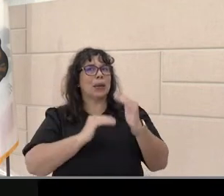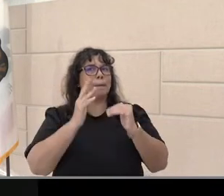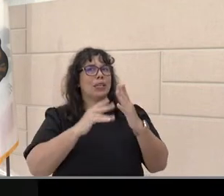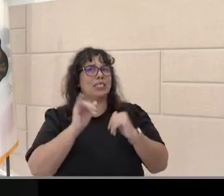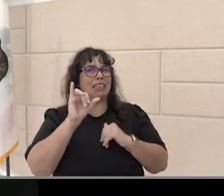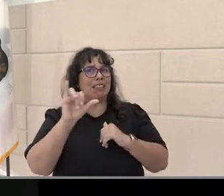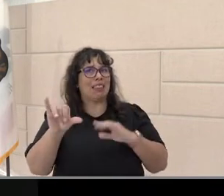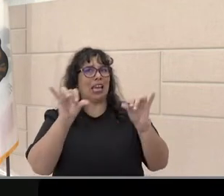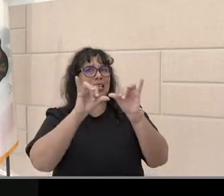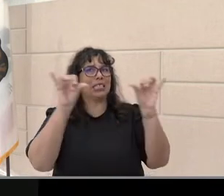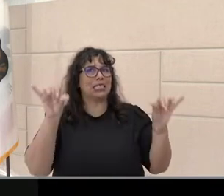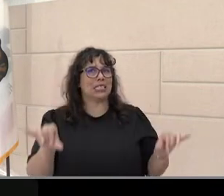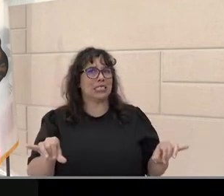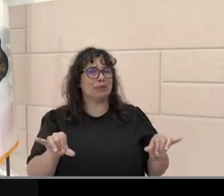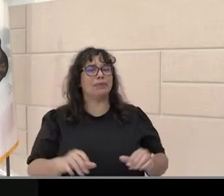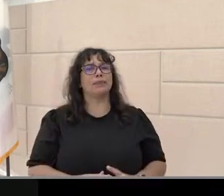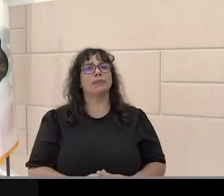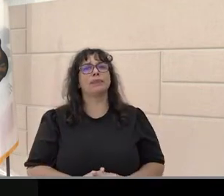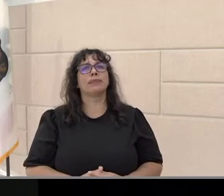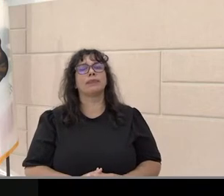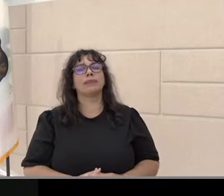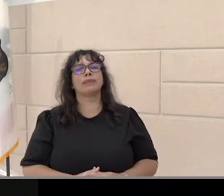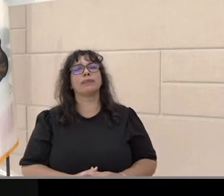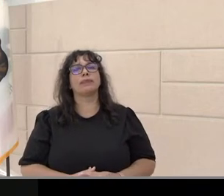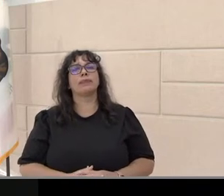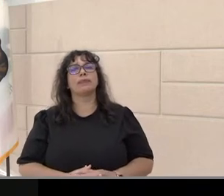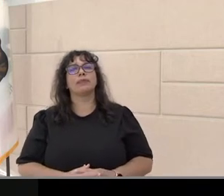ដើម្បីធ្វើយ៉ាងណាមានការលូតលាស់ខាងផ្នែកហ្នឹង